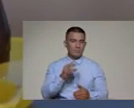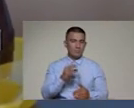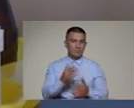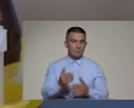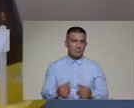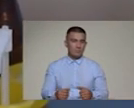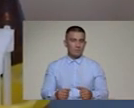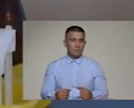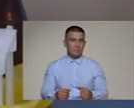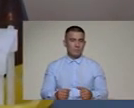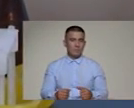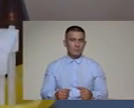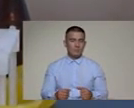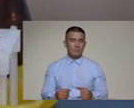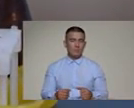ega.